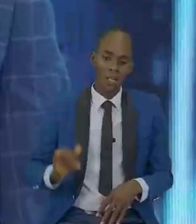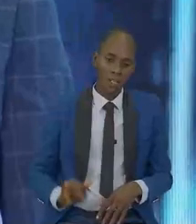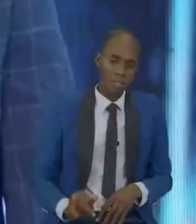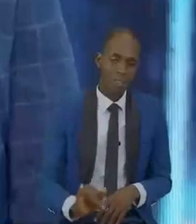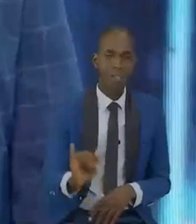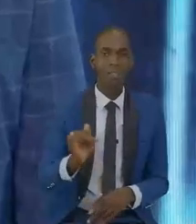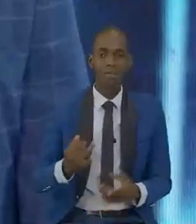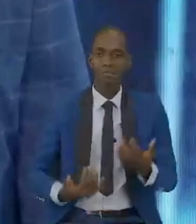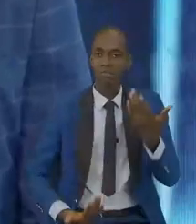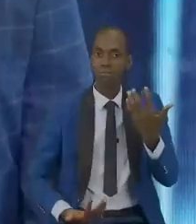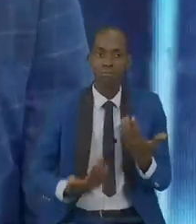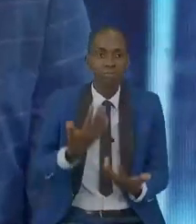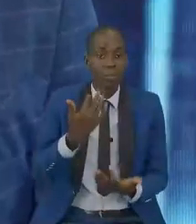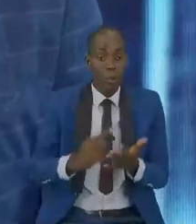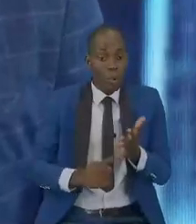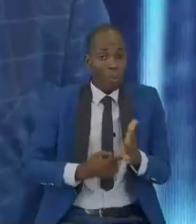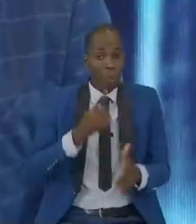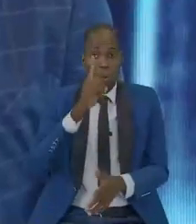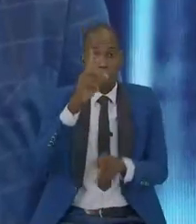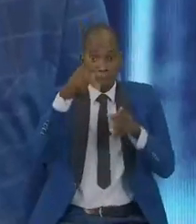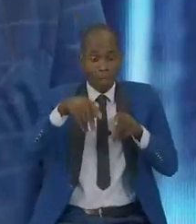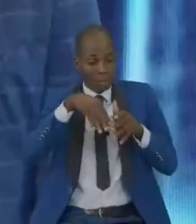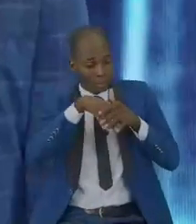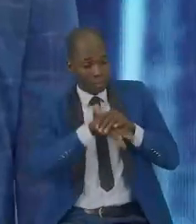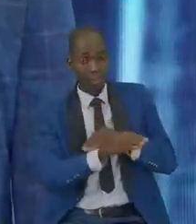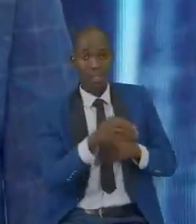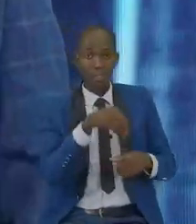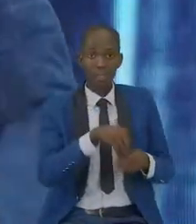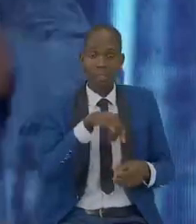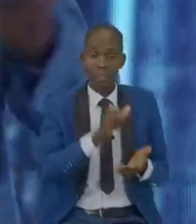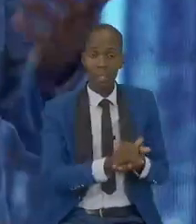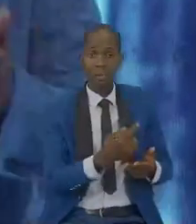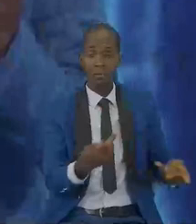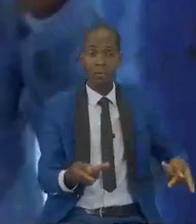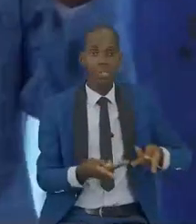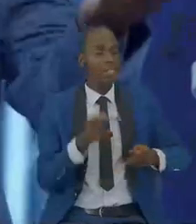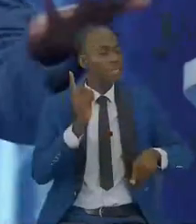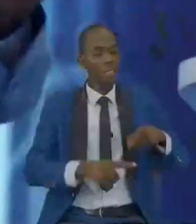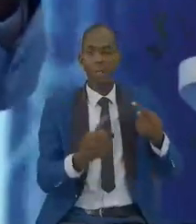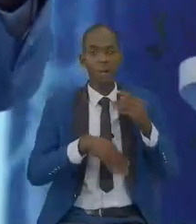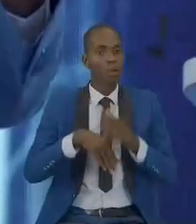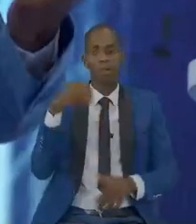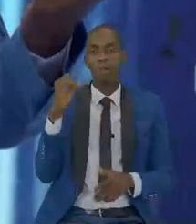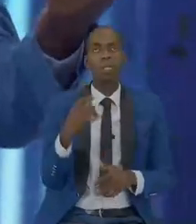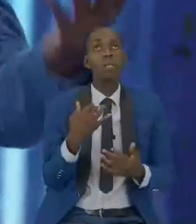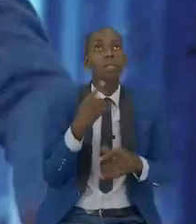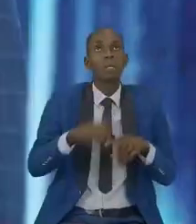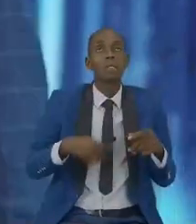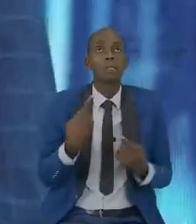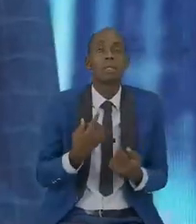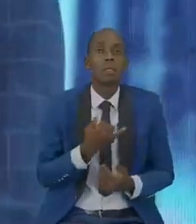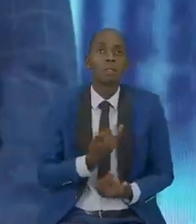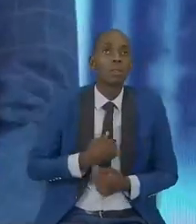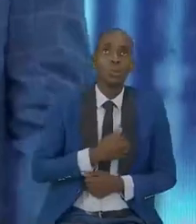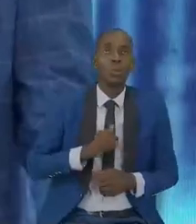siècles. Et c'est là la fournaise éternelle. Et dès que quelqu'un rentre là-bas, il ne peut